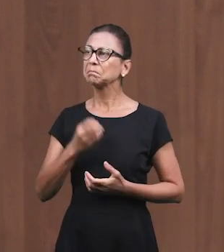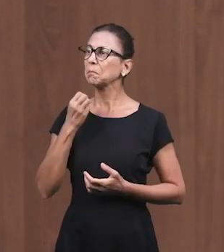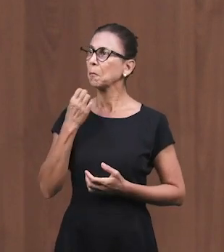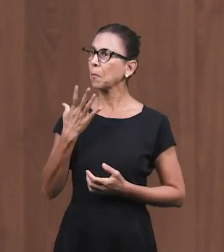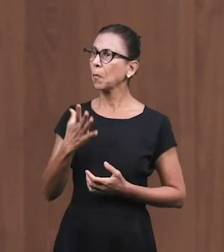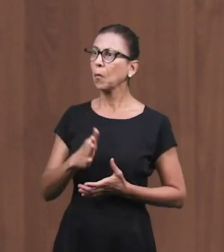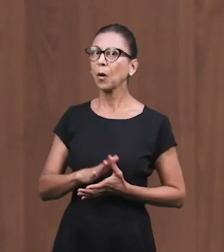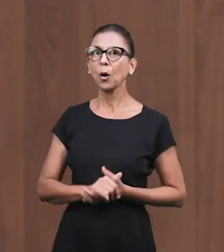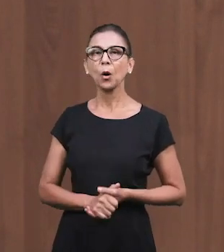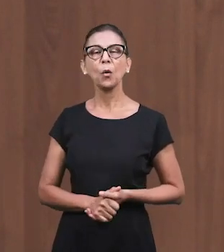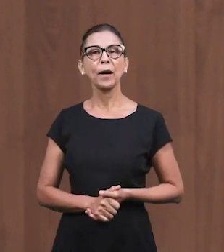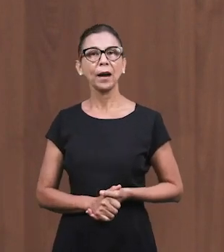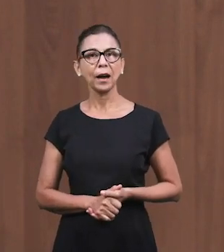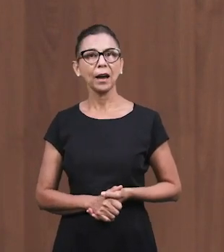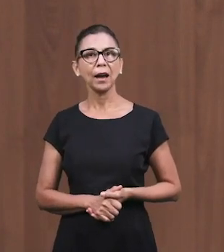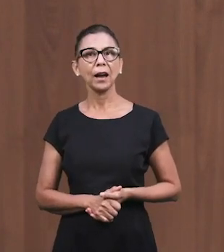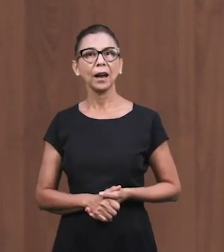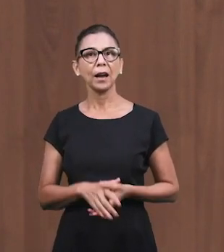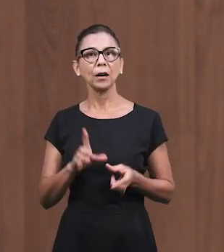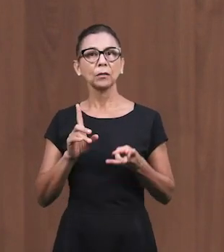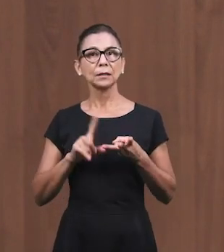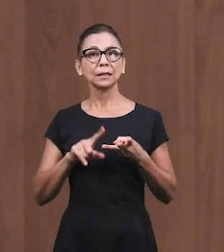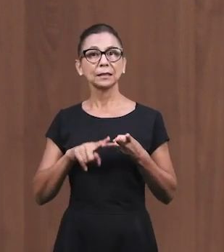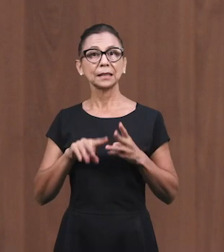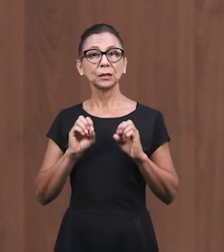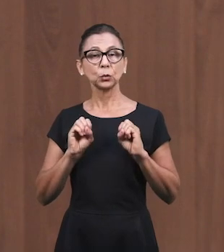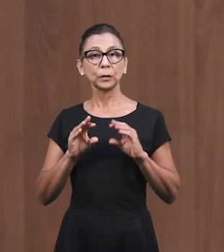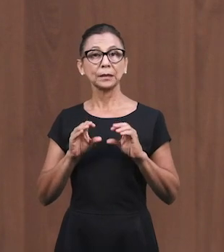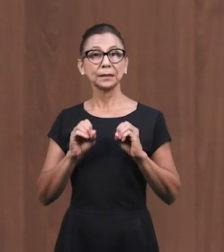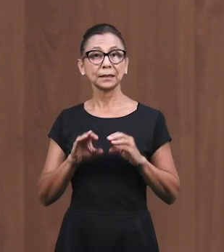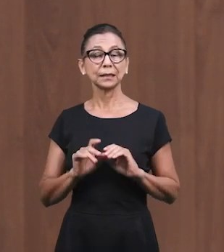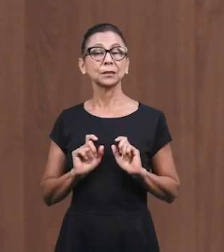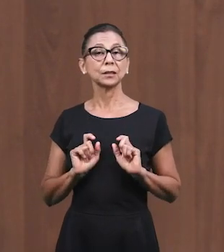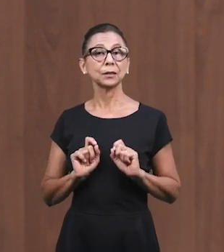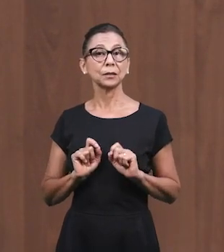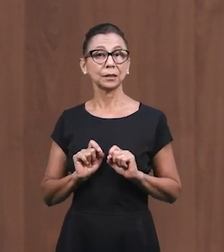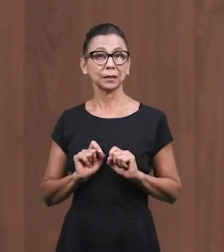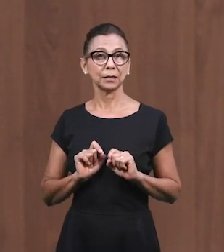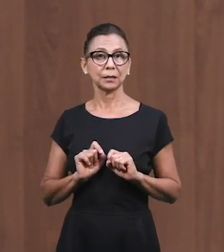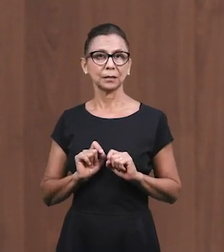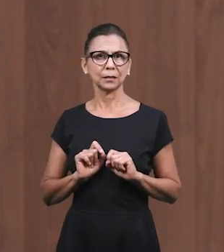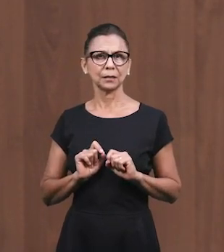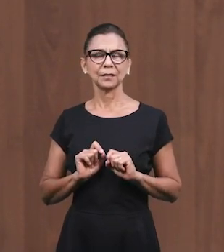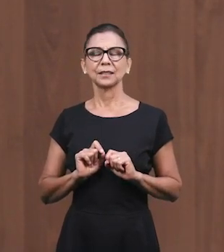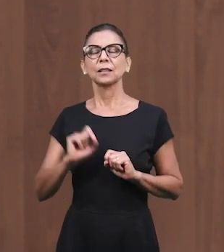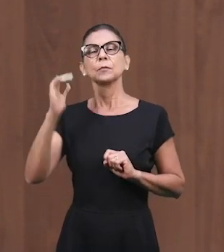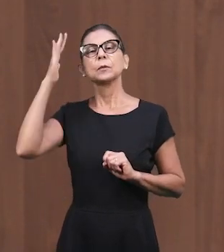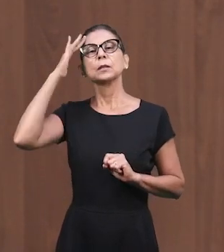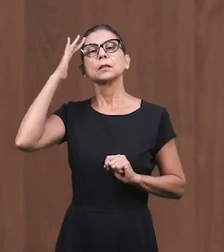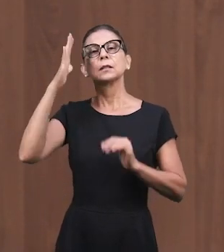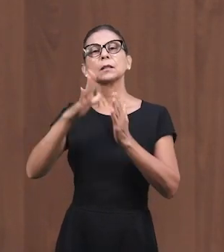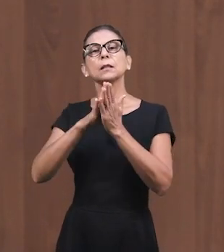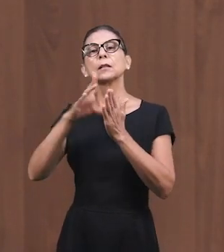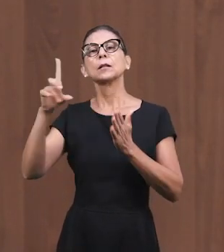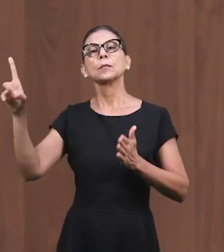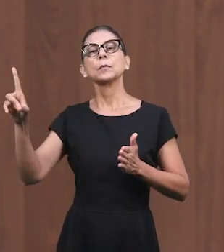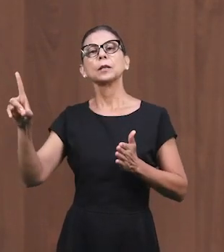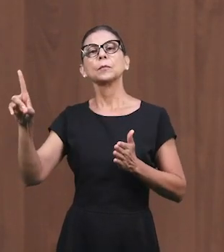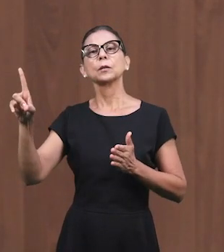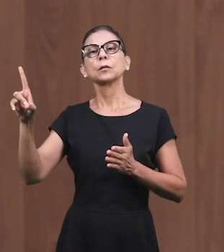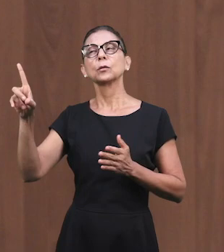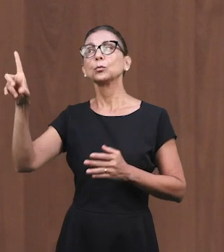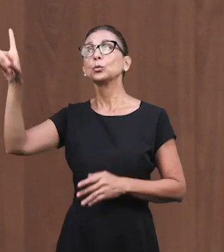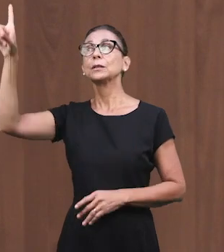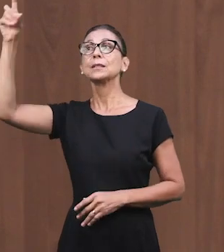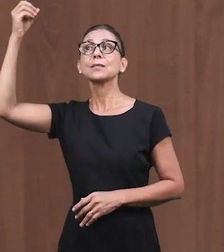le troisième grand enseignement de l'étude d'aujourd'hui. Et nous pouvons comprendre la parole de Dieu quand elle